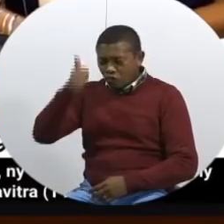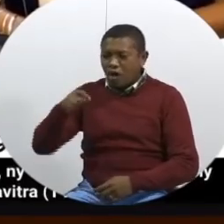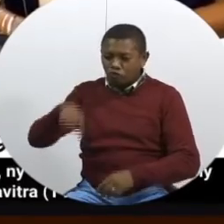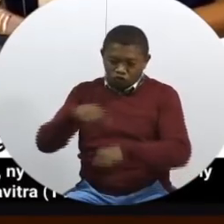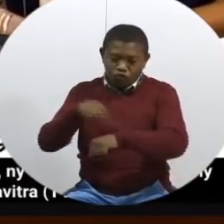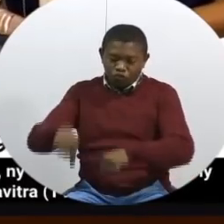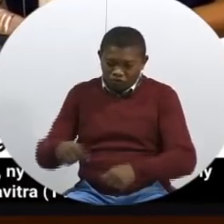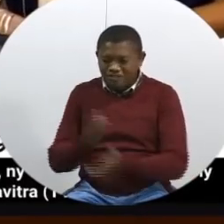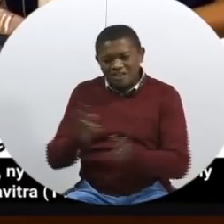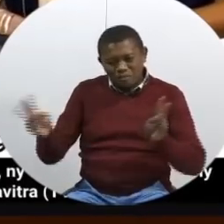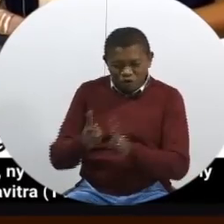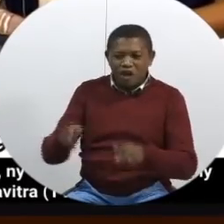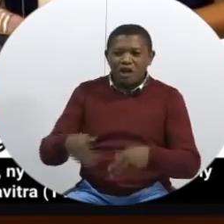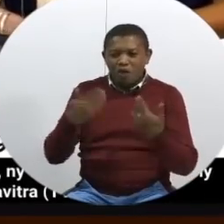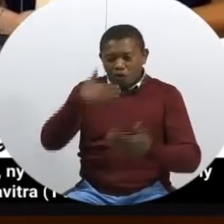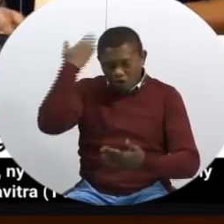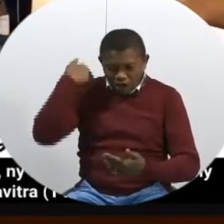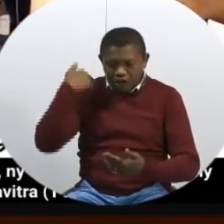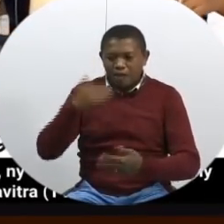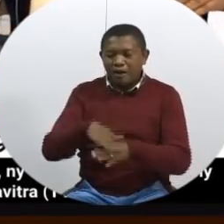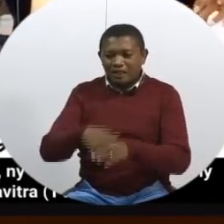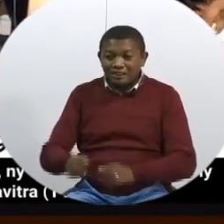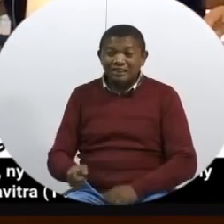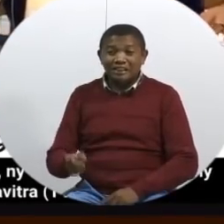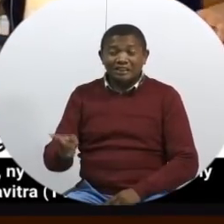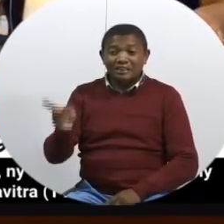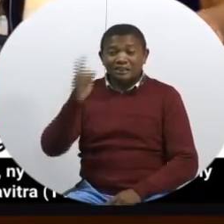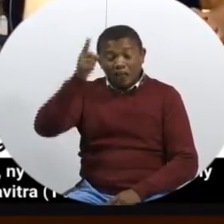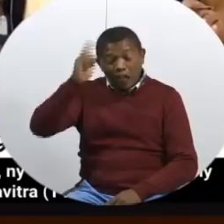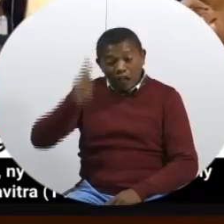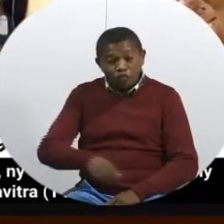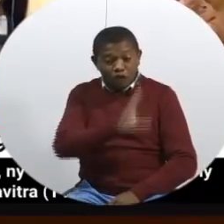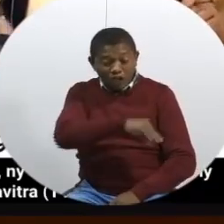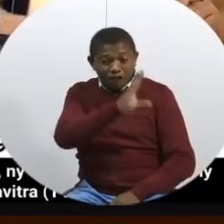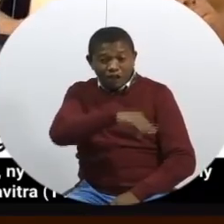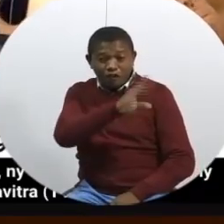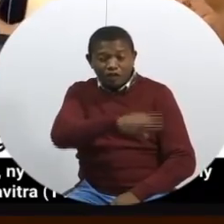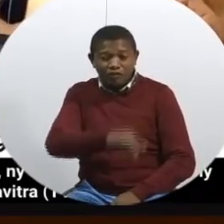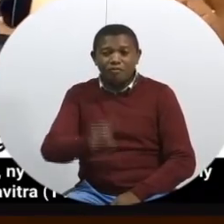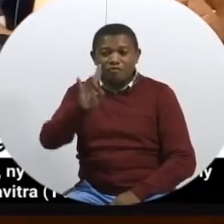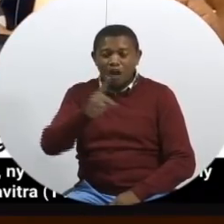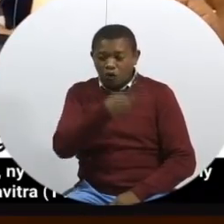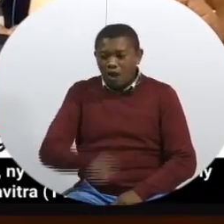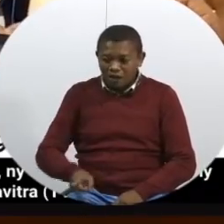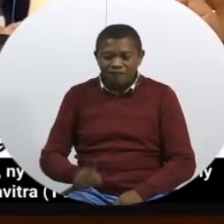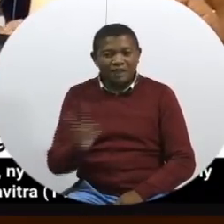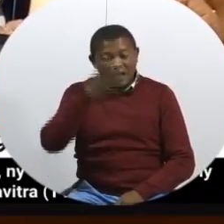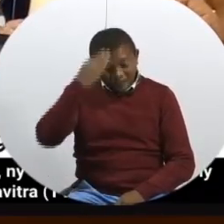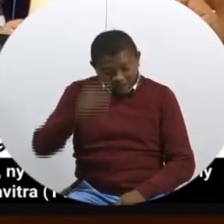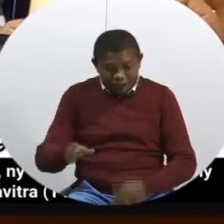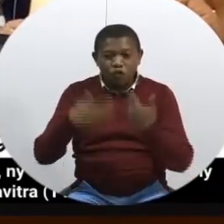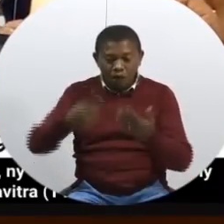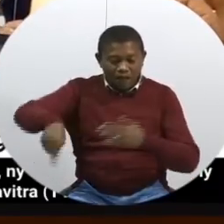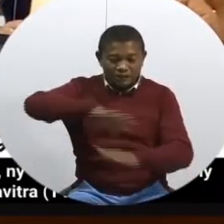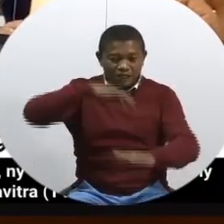fanomezanao amin'ny vahoaka malagasy isaky ny isan'andro amin'ny fahalora alina ity aza dino ary zany ho atsika rehetra manaraka